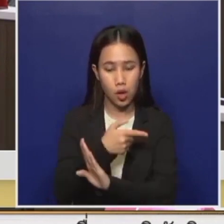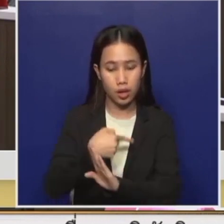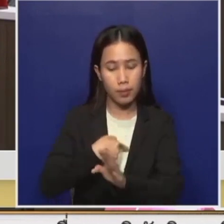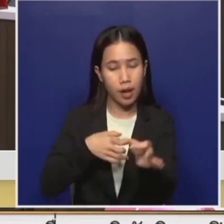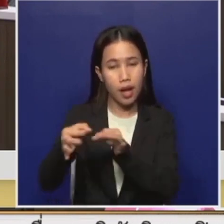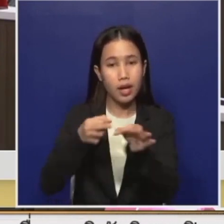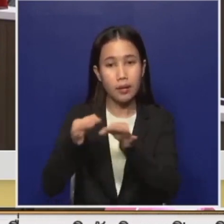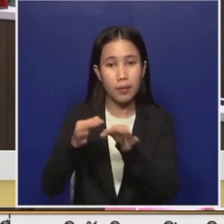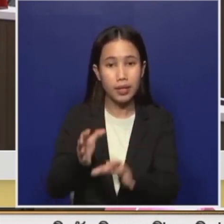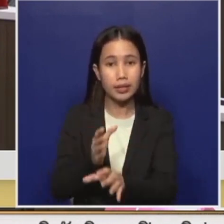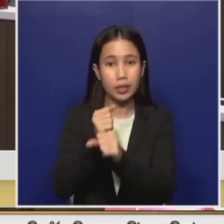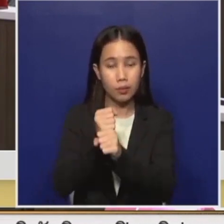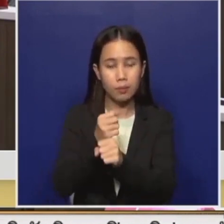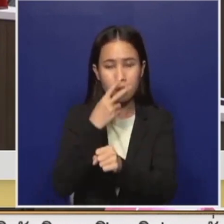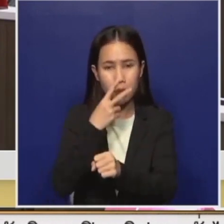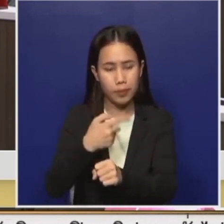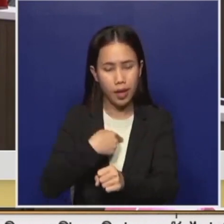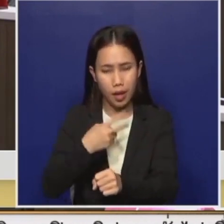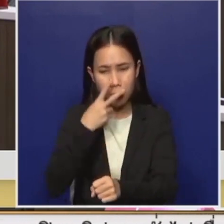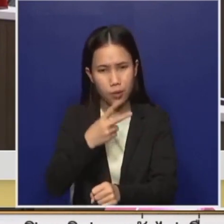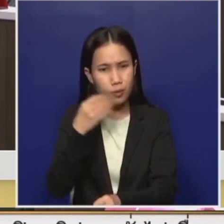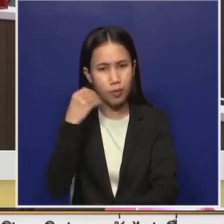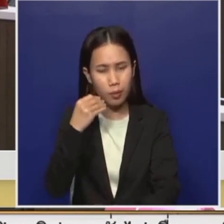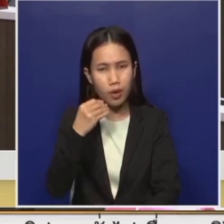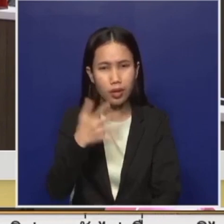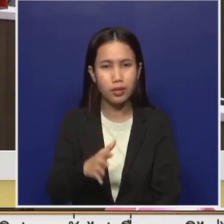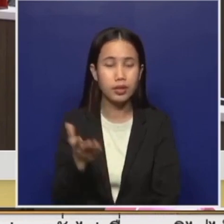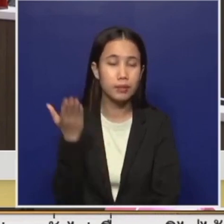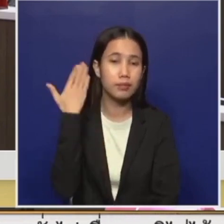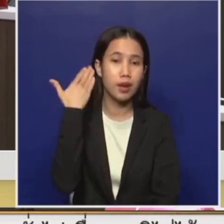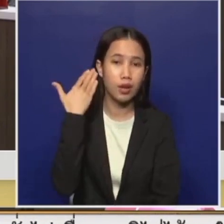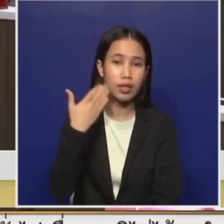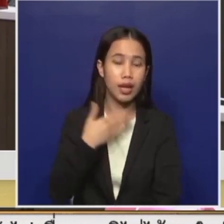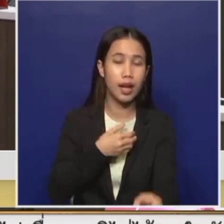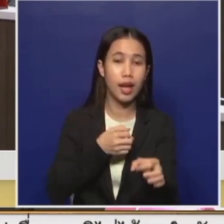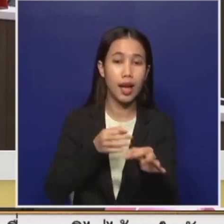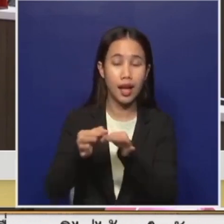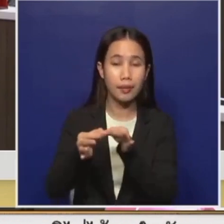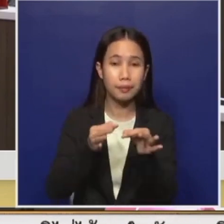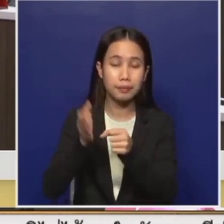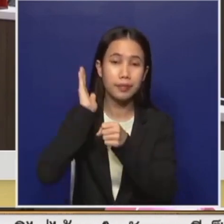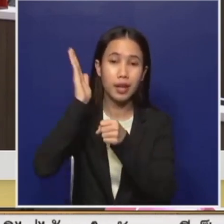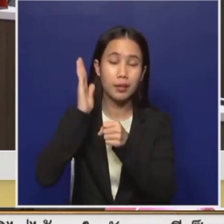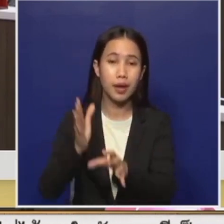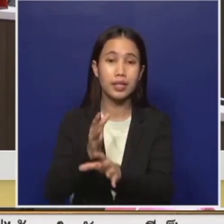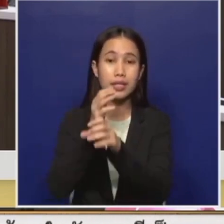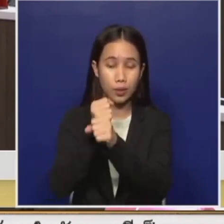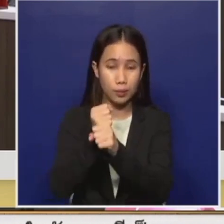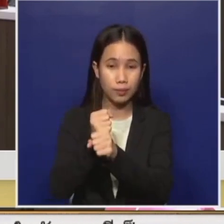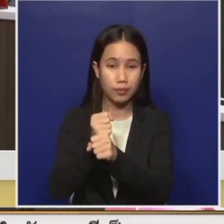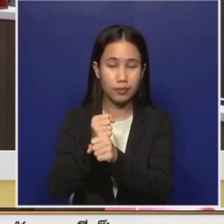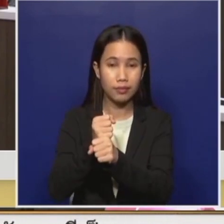คิปกอภิปลายสขทานมาเปิดดหลครงนะครับสมยท่านอภิปรายสรปรัฐบาลท่านยยกยงรก ชินวัย